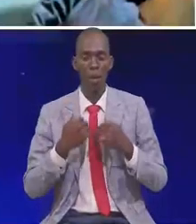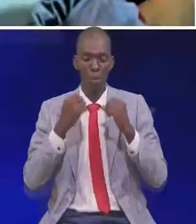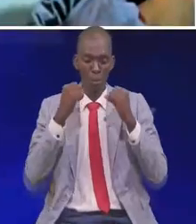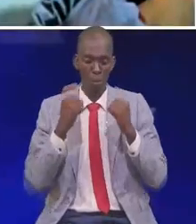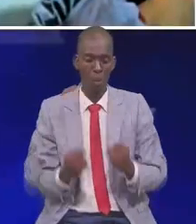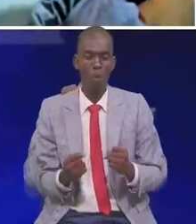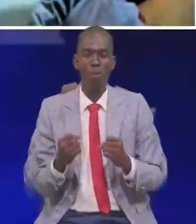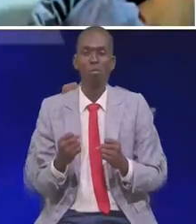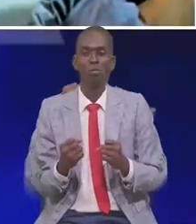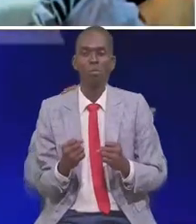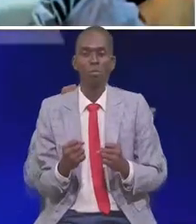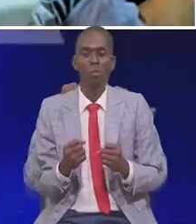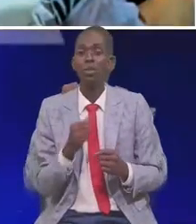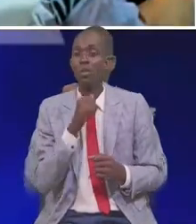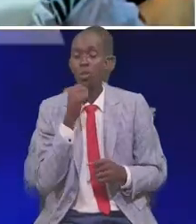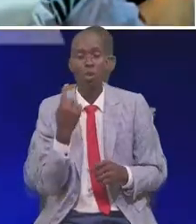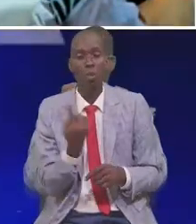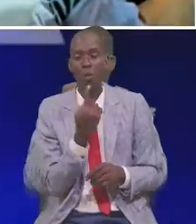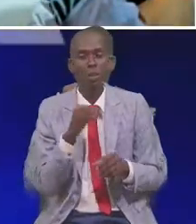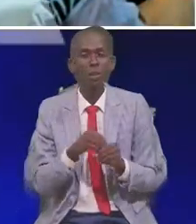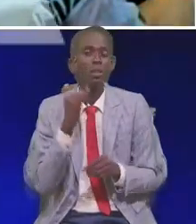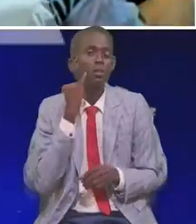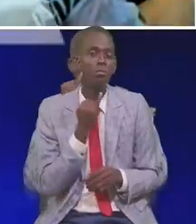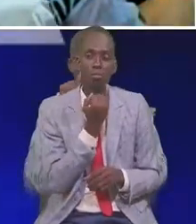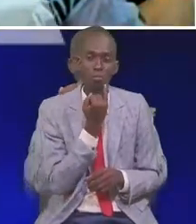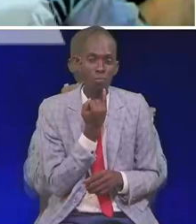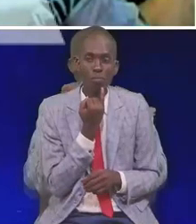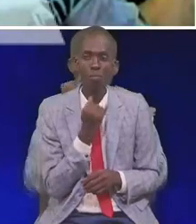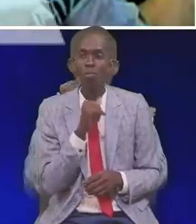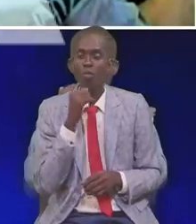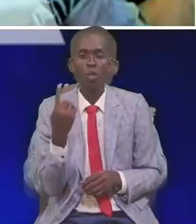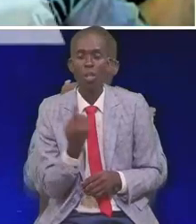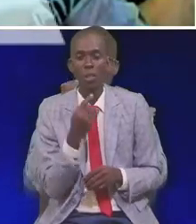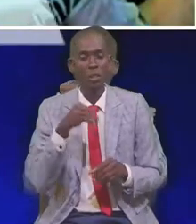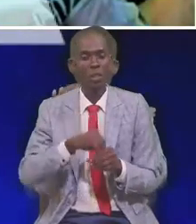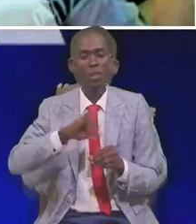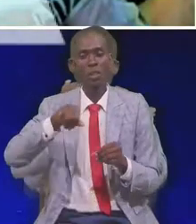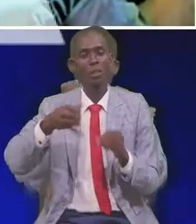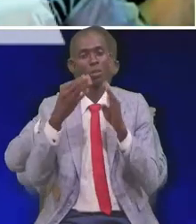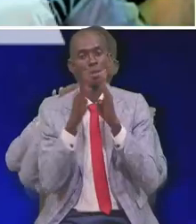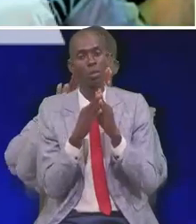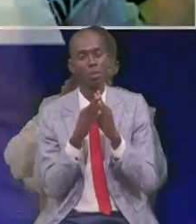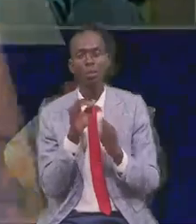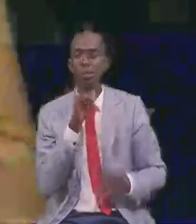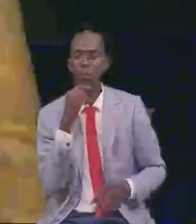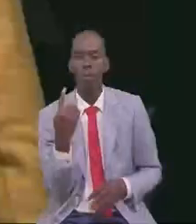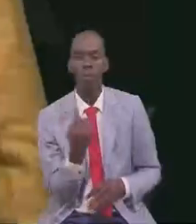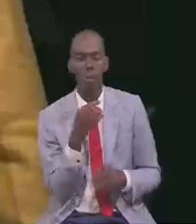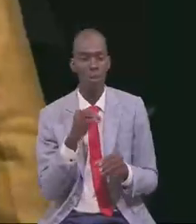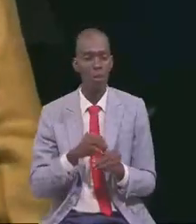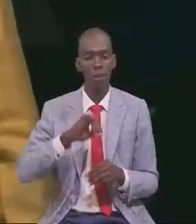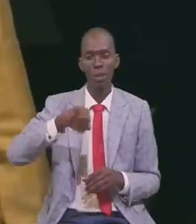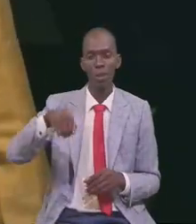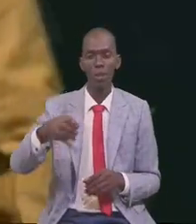a le pouvoir, pas en Israël. Pas seulement Jérusalem, pas seulement Judée, le Fils de